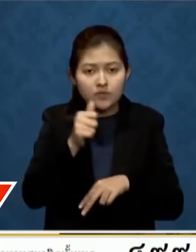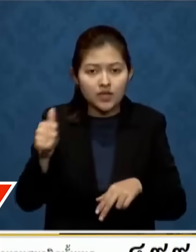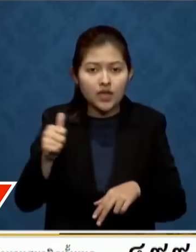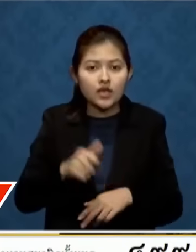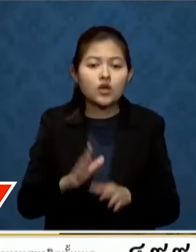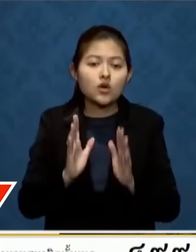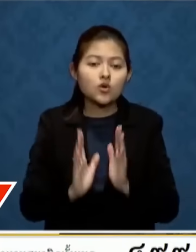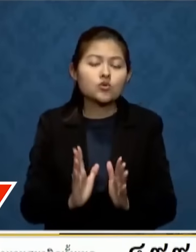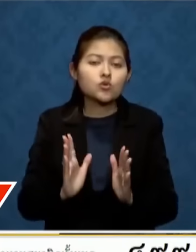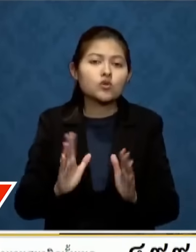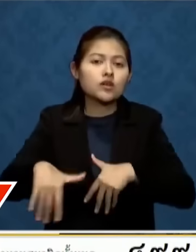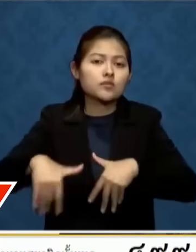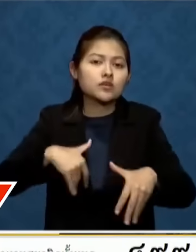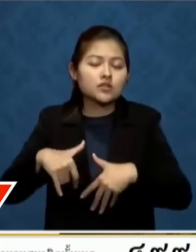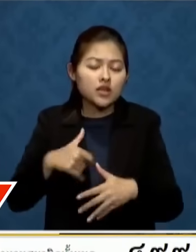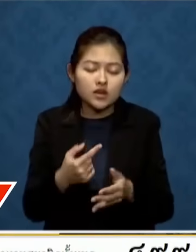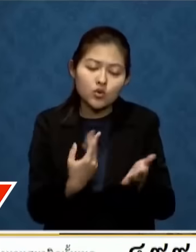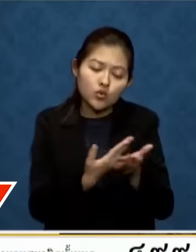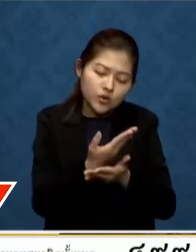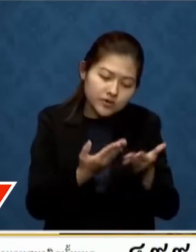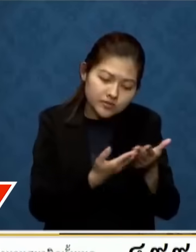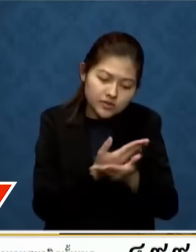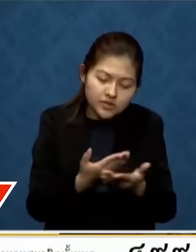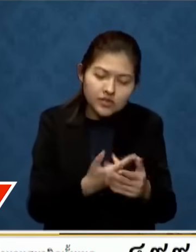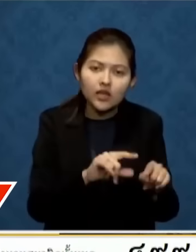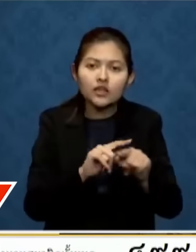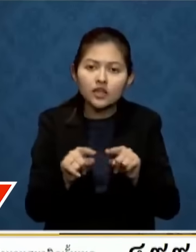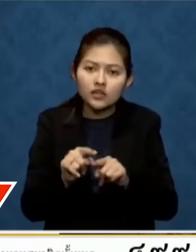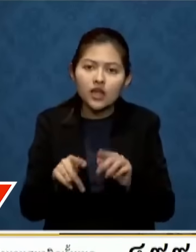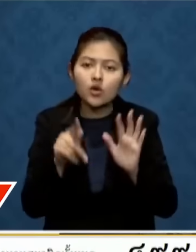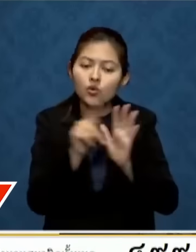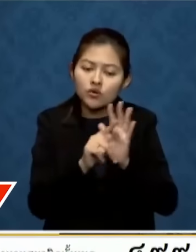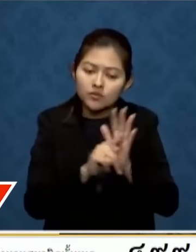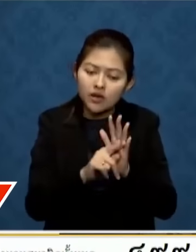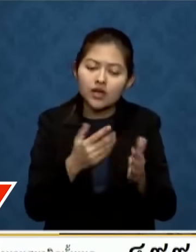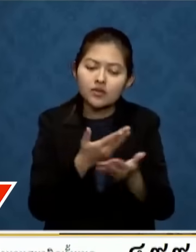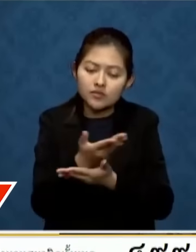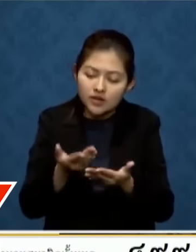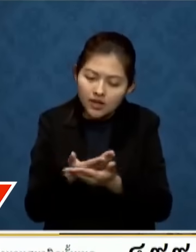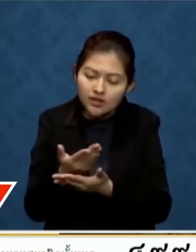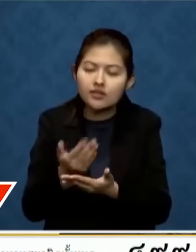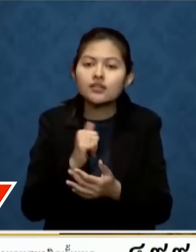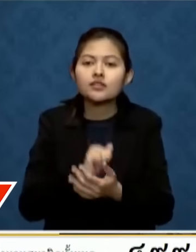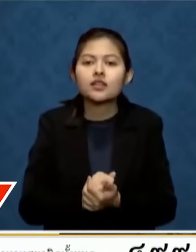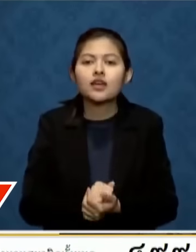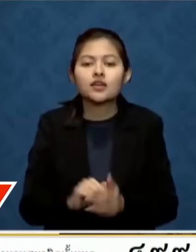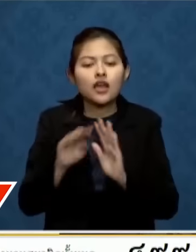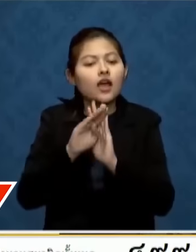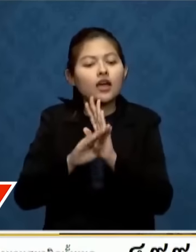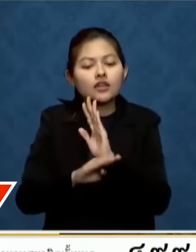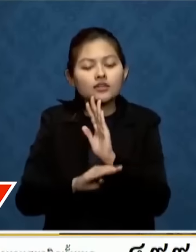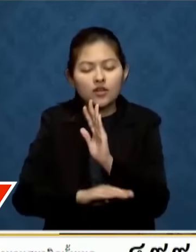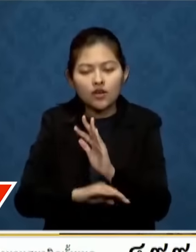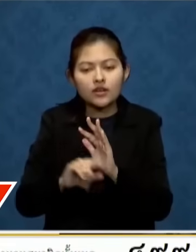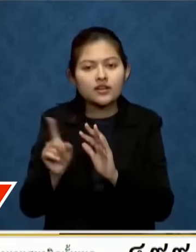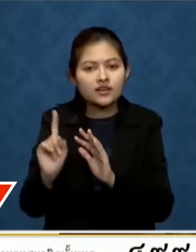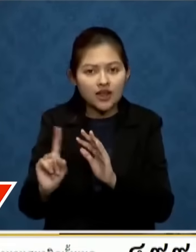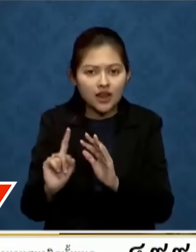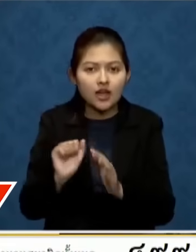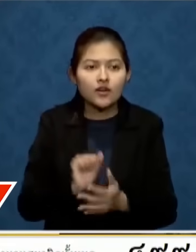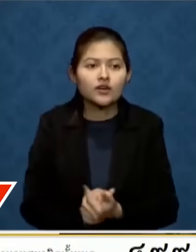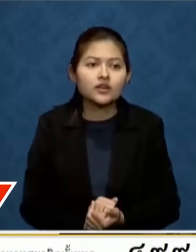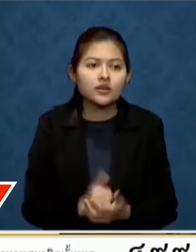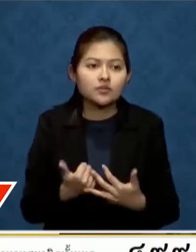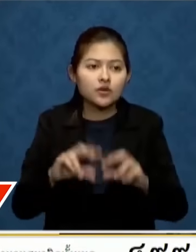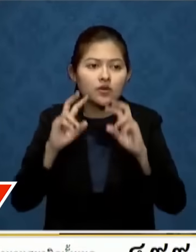ได้เข้าถึงข้อมูลเรื่องของการปรึกษาหารือต่างๆเนี่ยค่ะแล้วก็ได้ทำการติดตามว่าหน่วยงานนั้นได้ดำเนินการไปถึงไหนแล้วมันก็จะมีหล